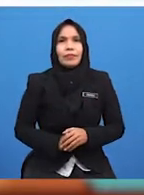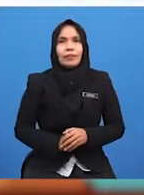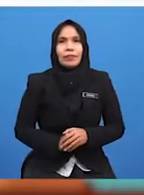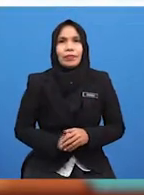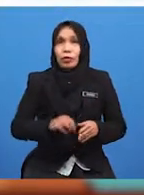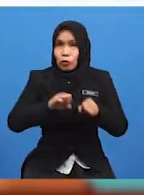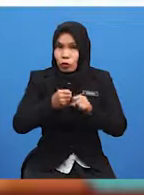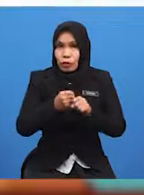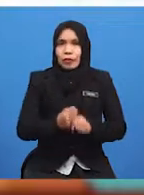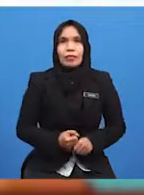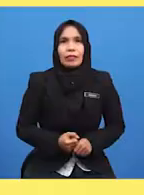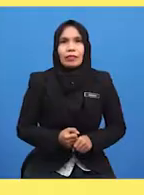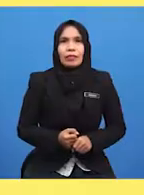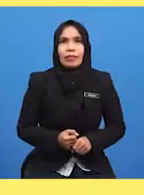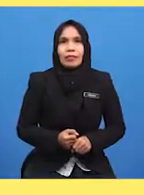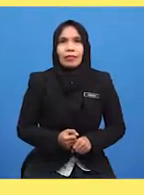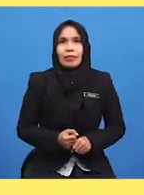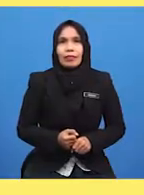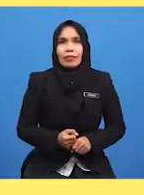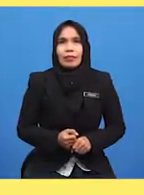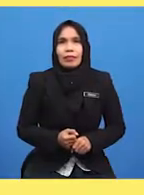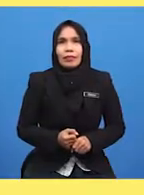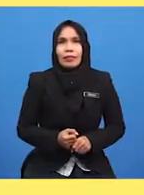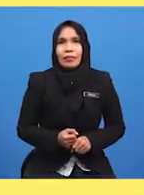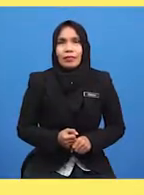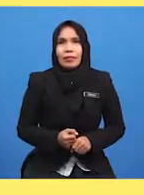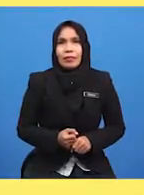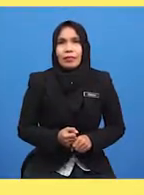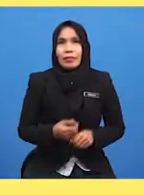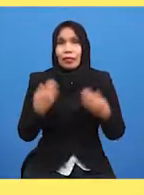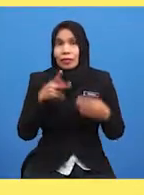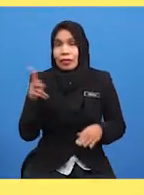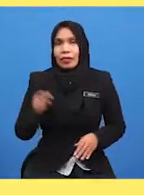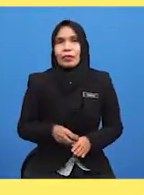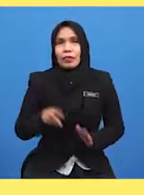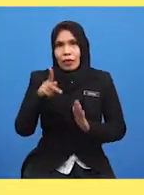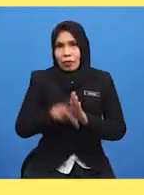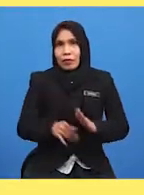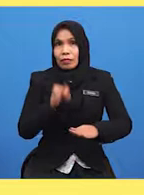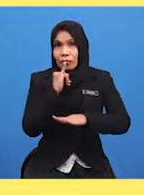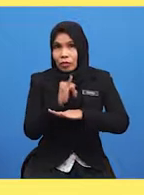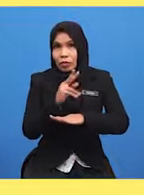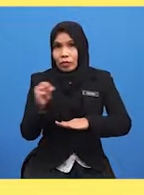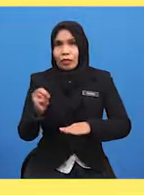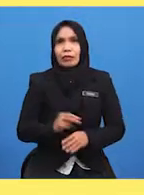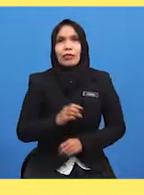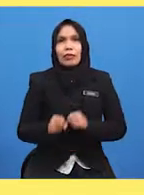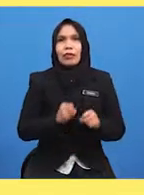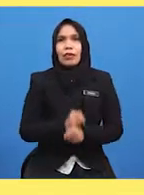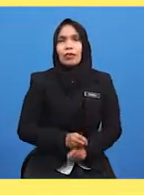akhirnya British percaya mempercayai perjanjian British Selangor pada tahun 1875